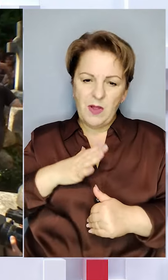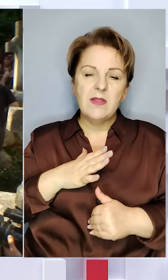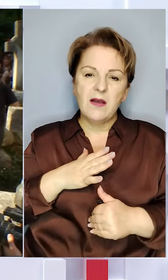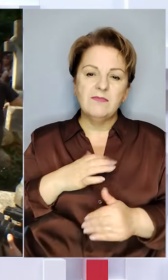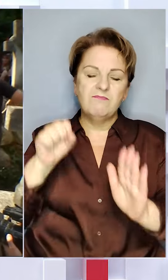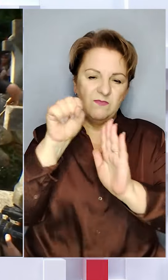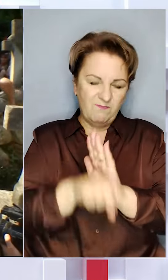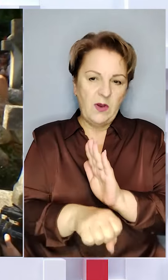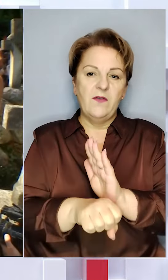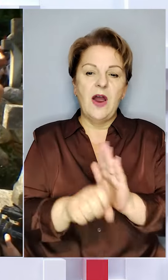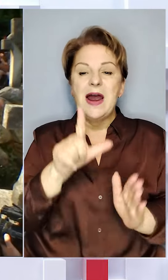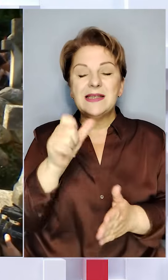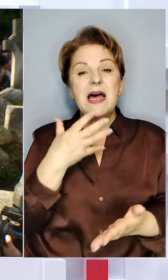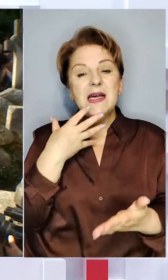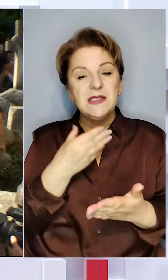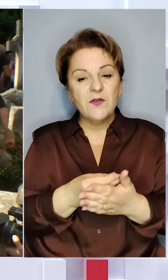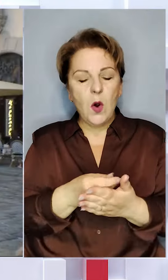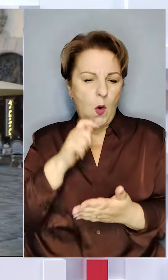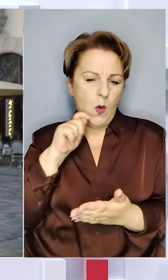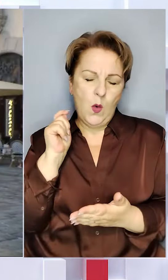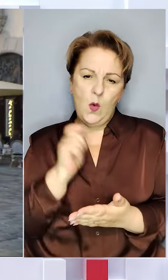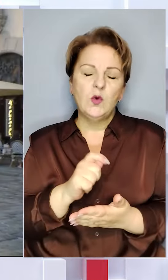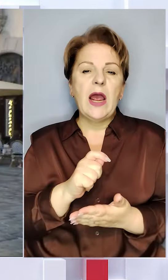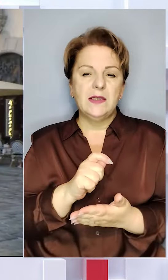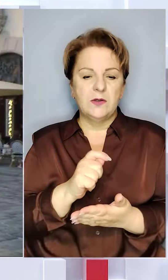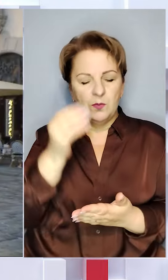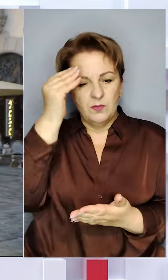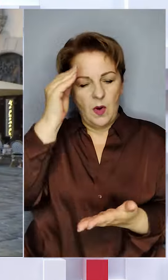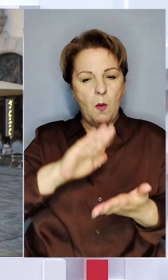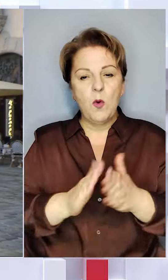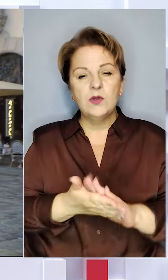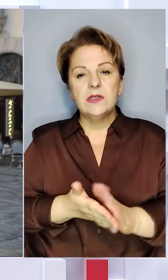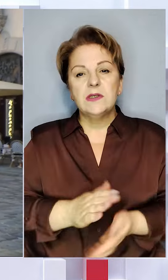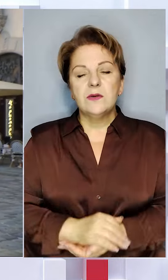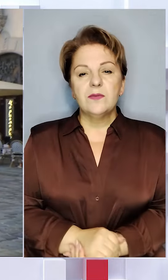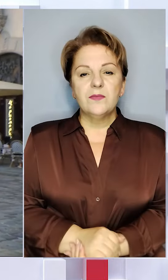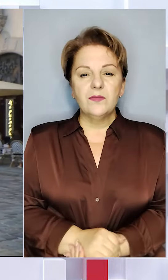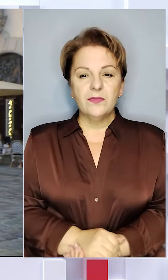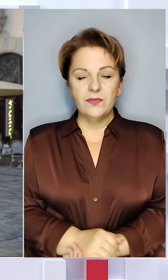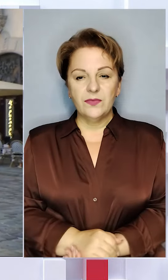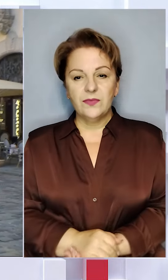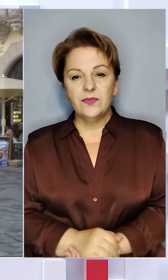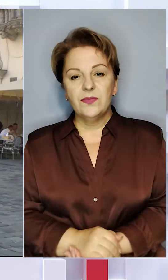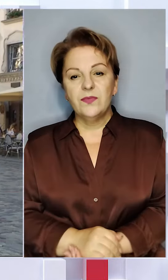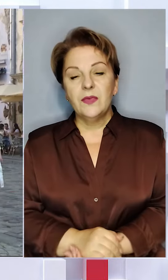став жертвою вбивства за свою українську позицію. Студія.